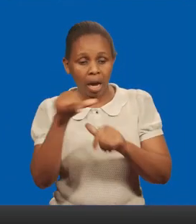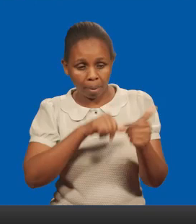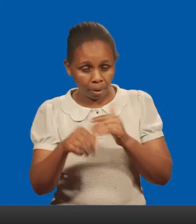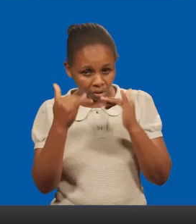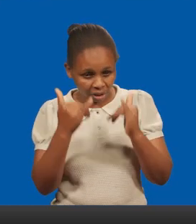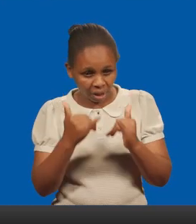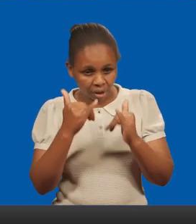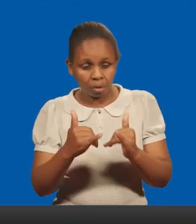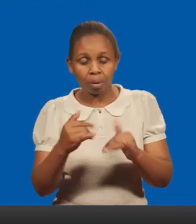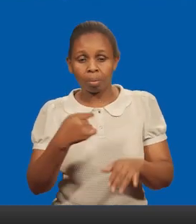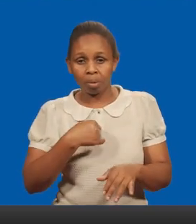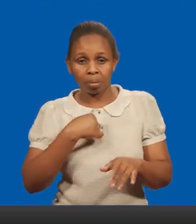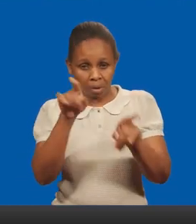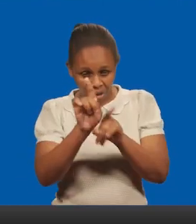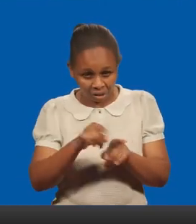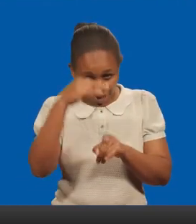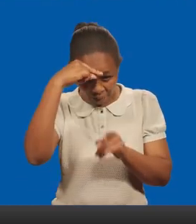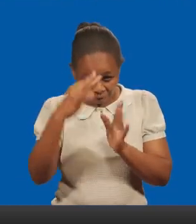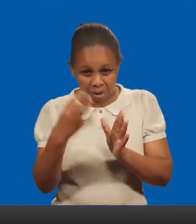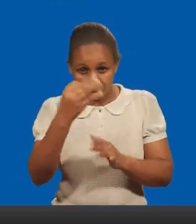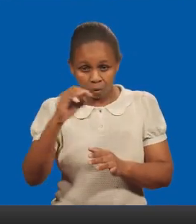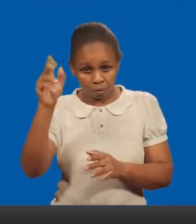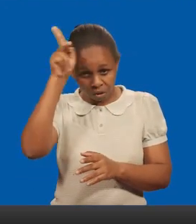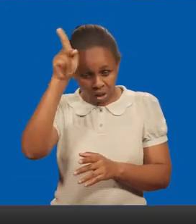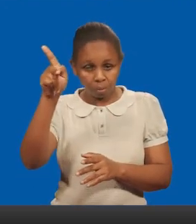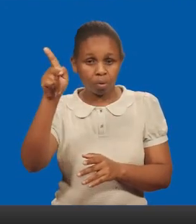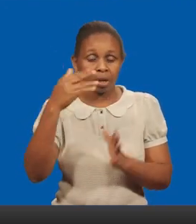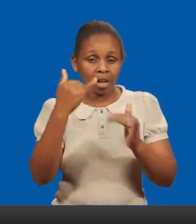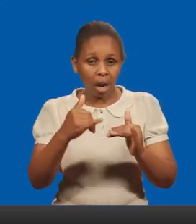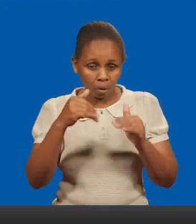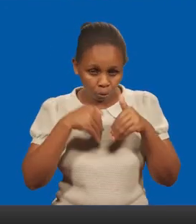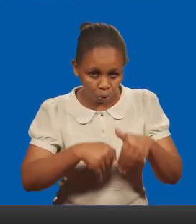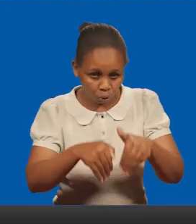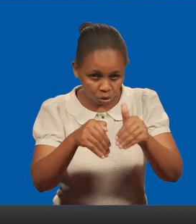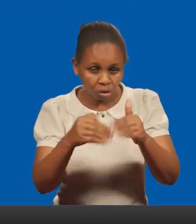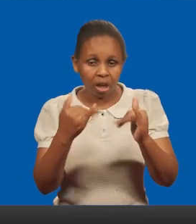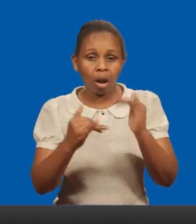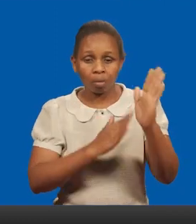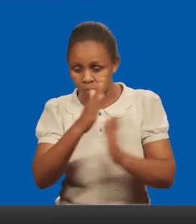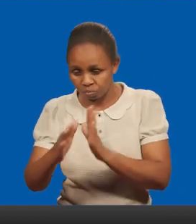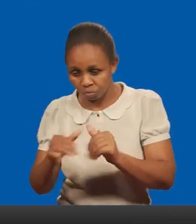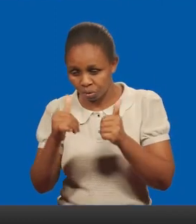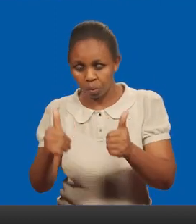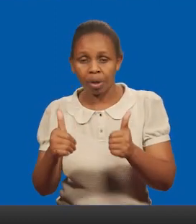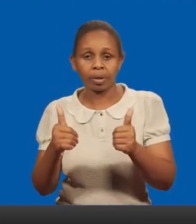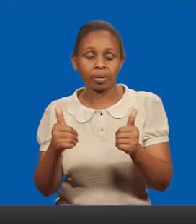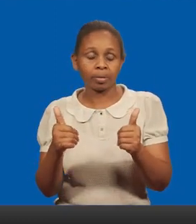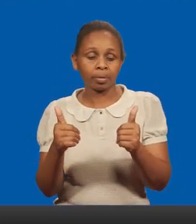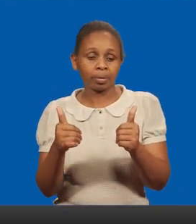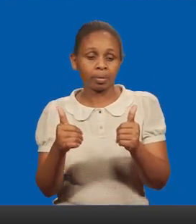tutabadilisha. Walakini kwa wakati huu, mimi kama governor wa Kiambu nasema utaratibu wetu sisi